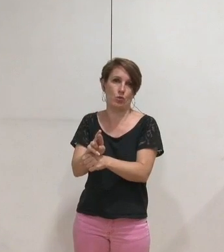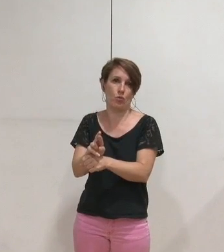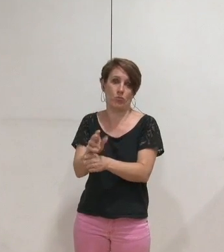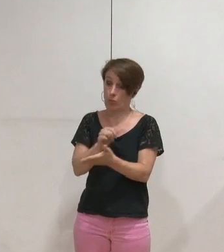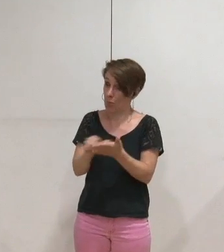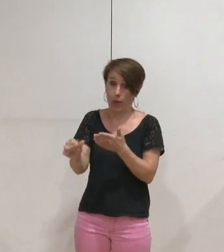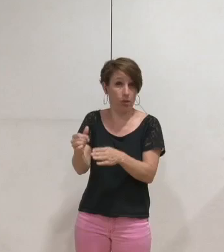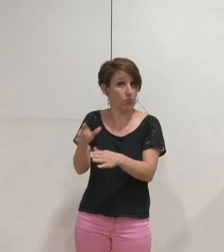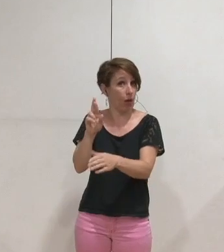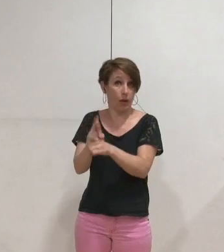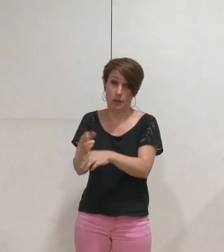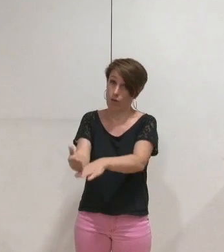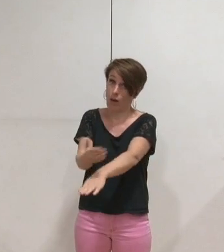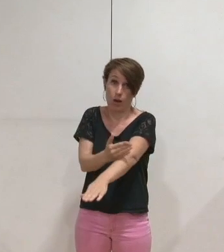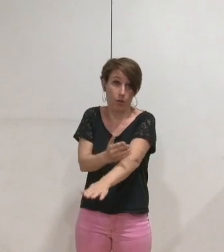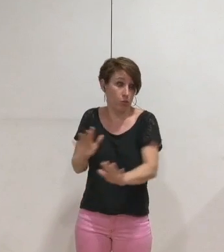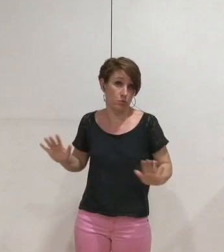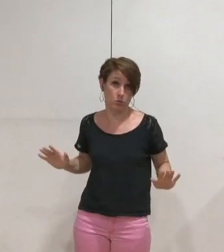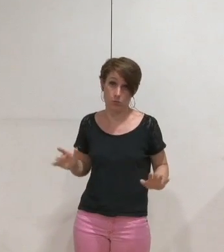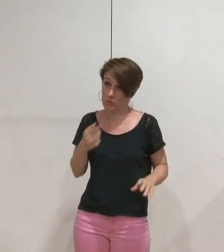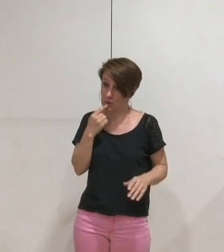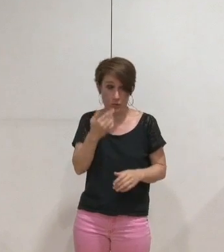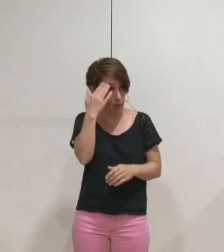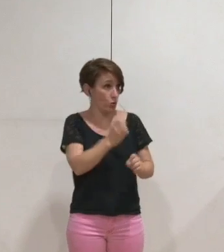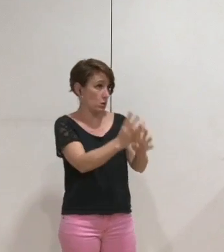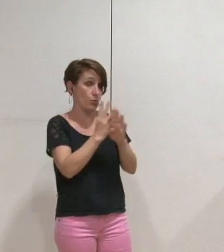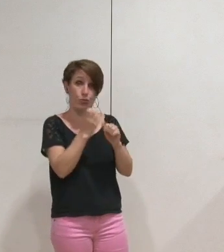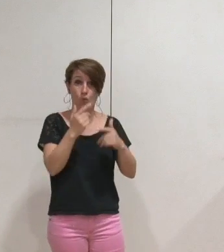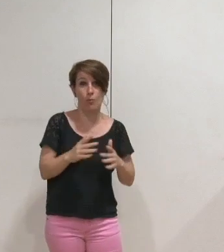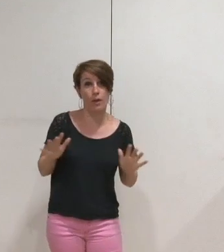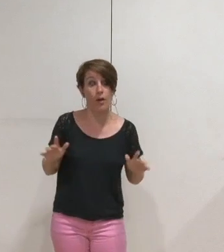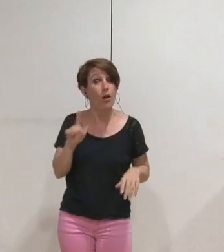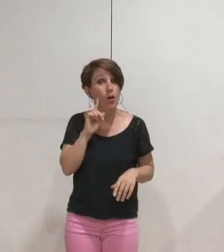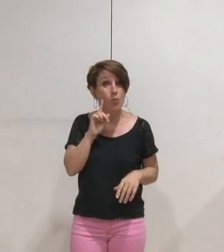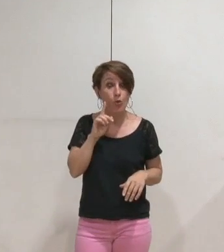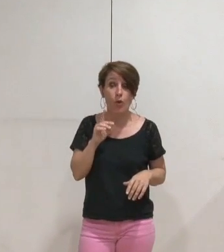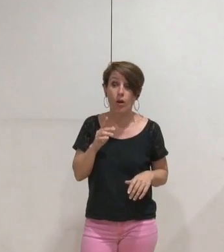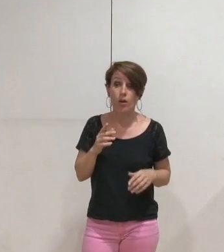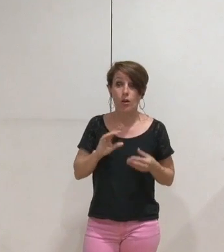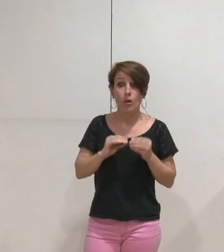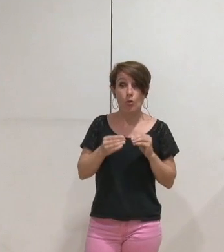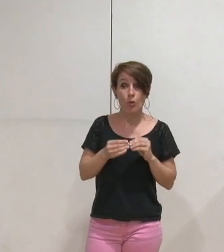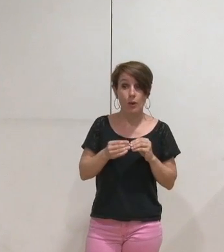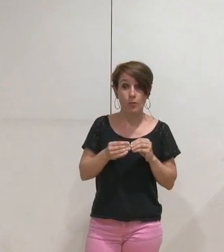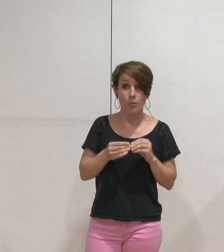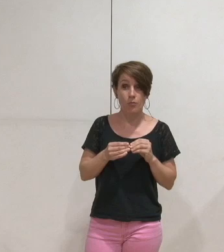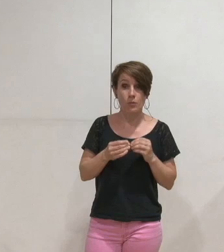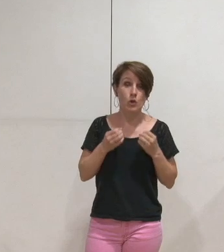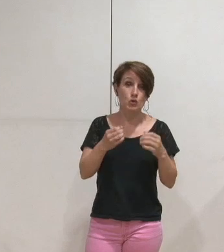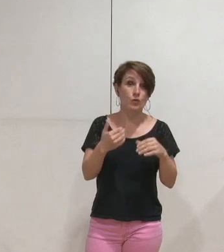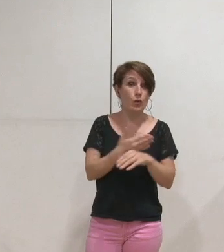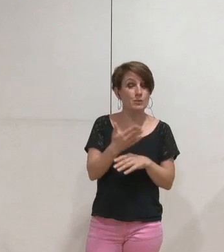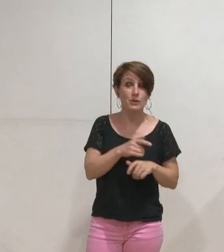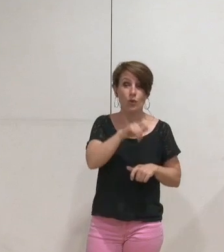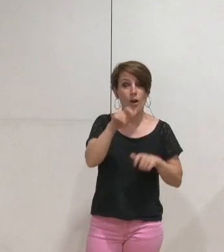système de réservation qui engage sinon on se retrouve comme souvent dans ces manifestations avec des gens qui réservent beaucoup de billets parce que ils